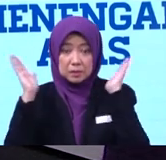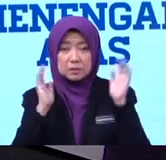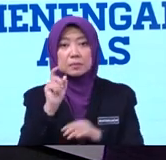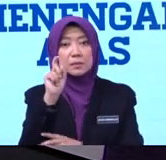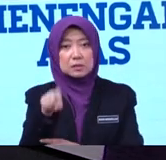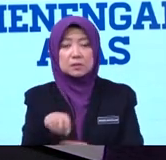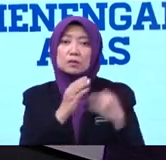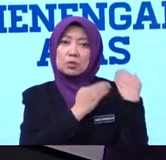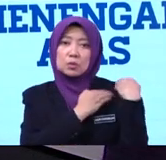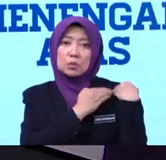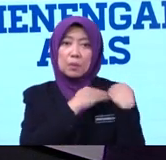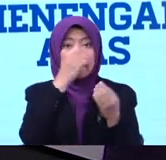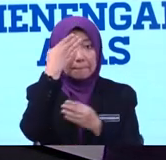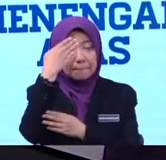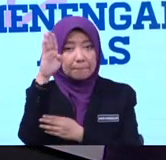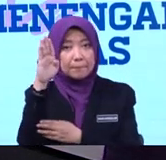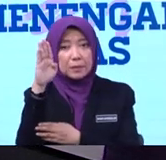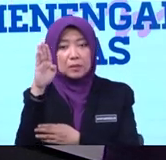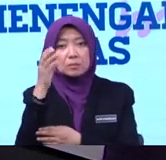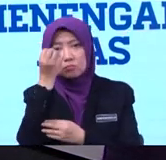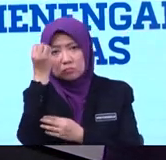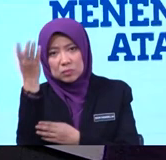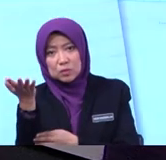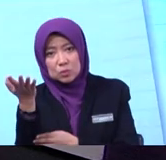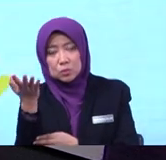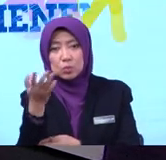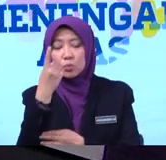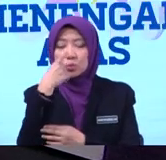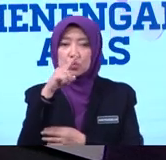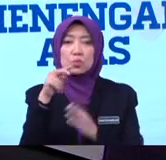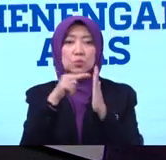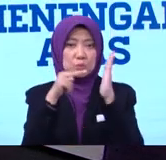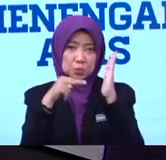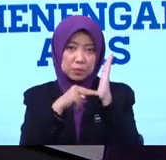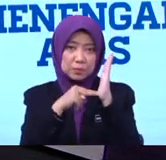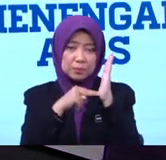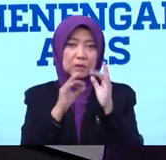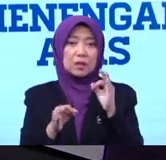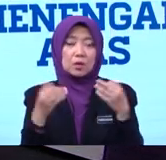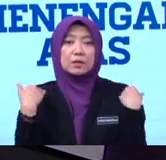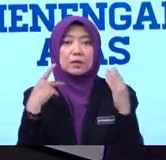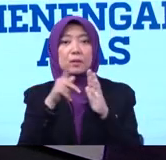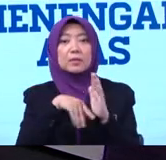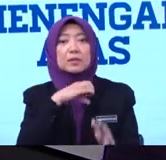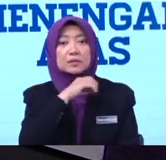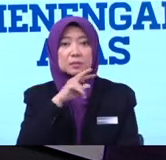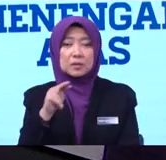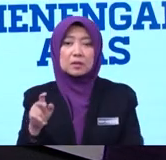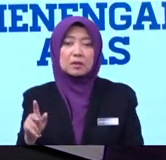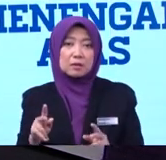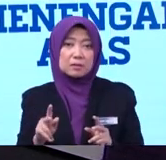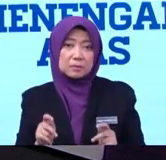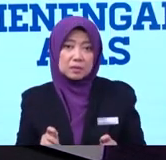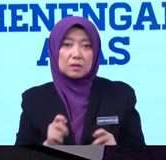bertanggung jawab kita bagi tahu kepada pihak yang berkuasa untuk mengambil tindakan undang-undang 'kan jika berlakunya pencemaran Terima Kasih Cikgu